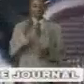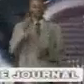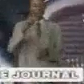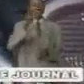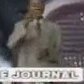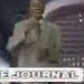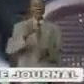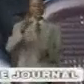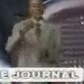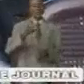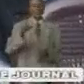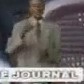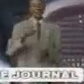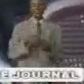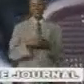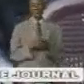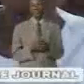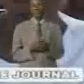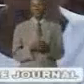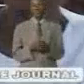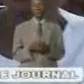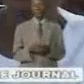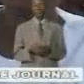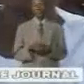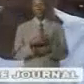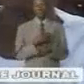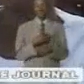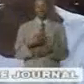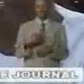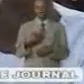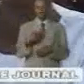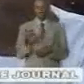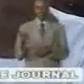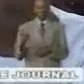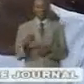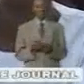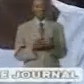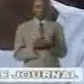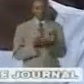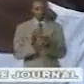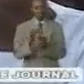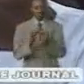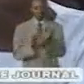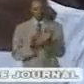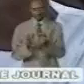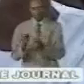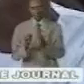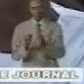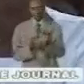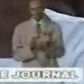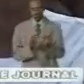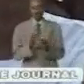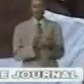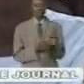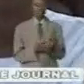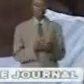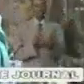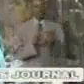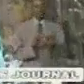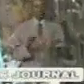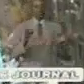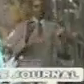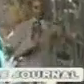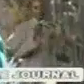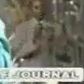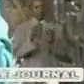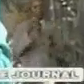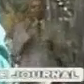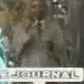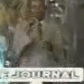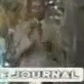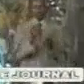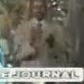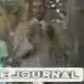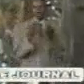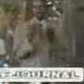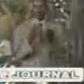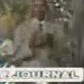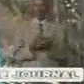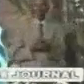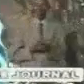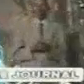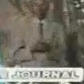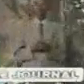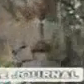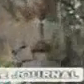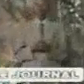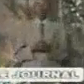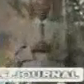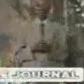Kimbanda, Madame Mayuma Kassende a signifié le rôle du gender et l'importance des études. La journée d'aujourd'hui a été consacrée à la